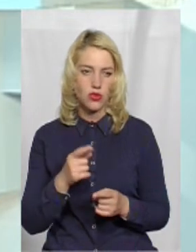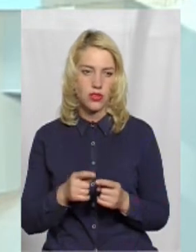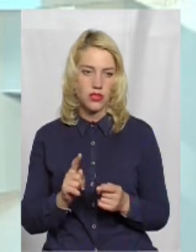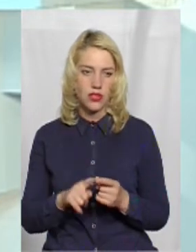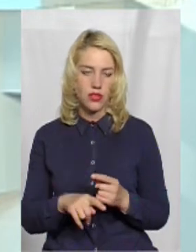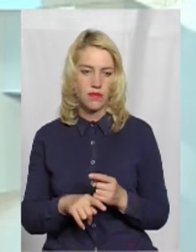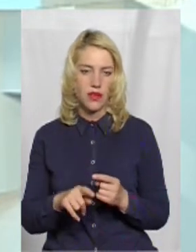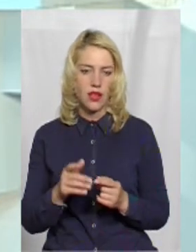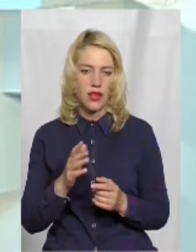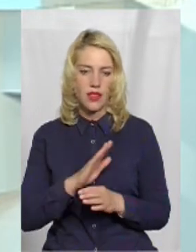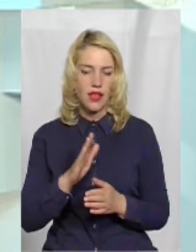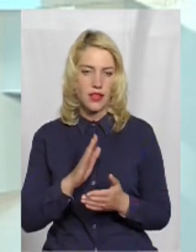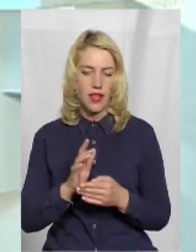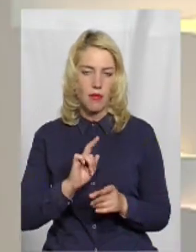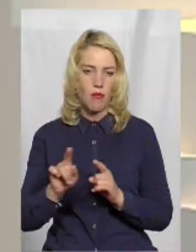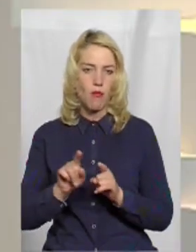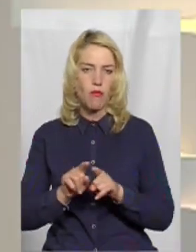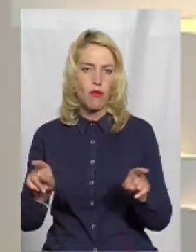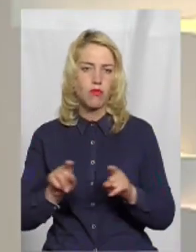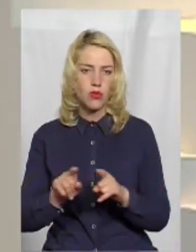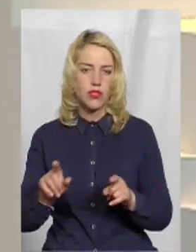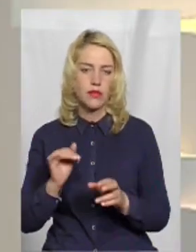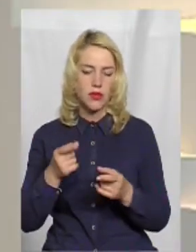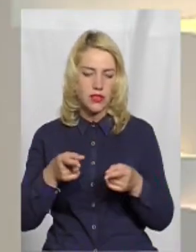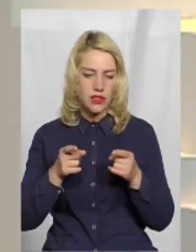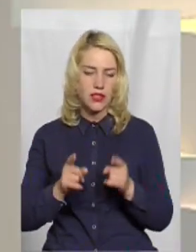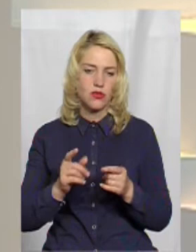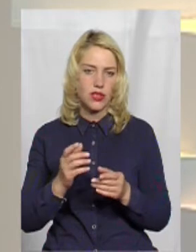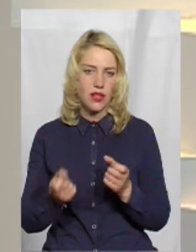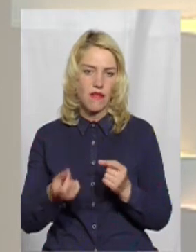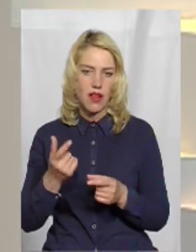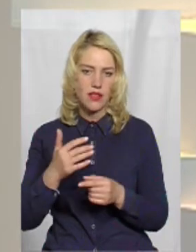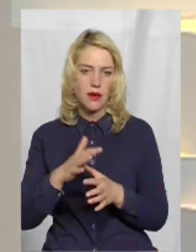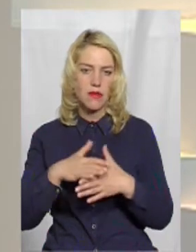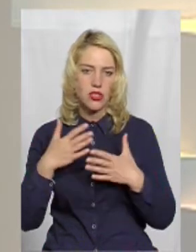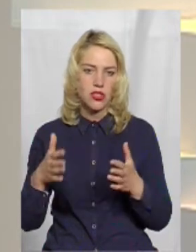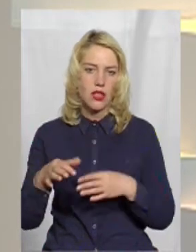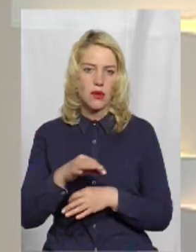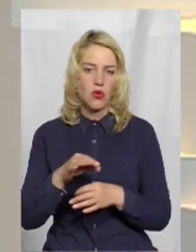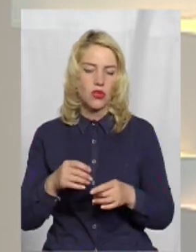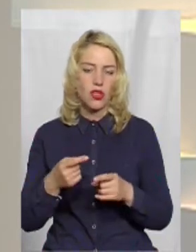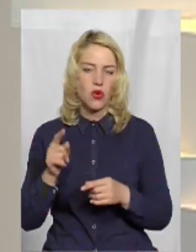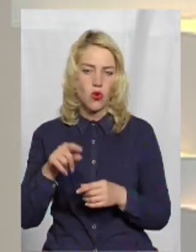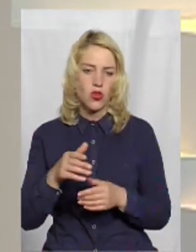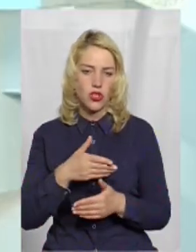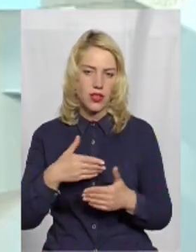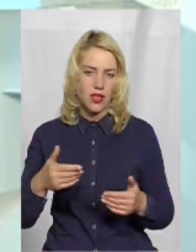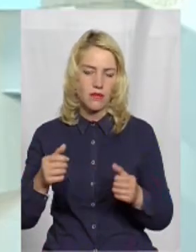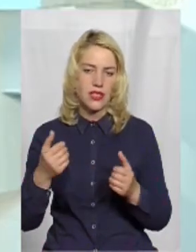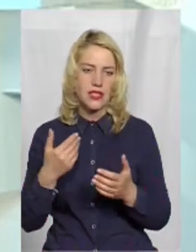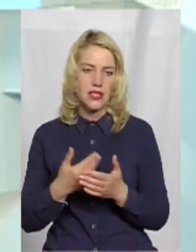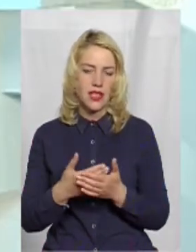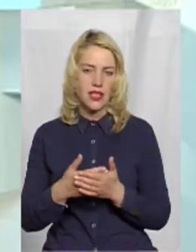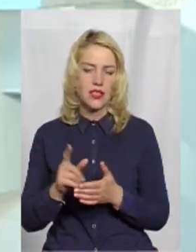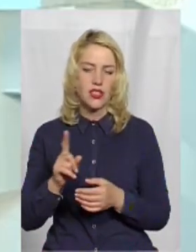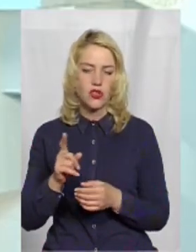і дійсно один за одним масштабні проекти з'являються, і хоч нам і здається, да, зелена